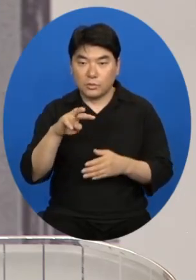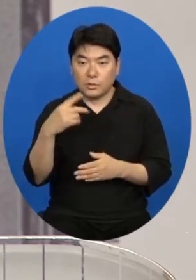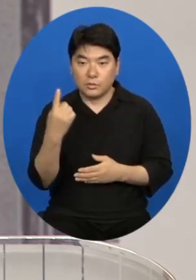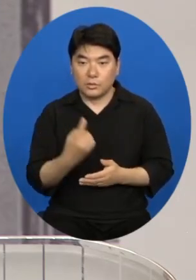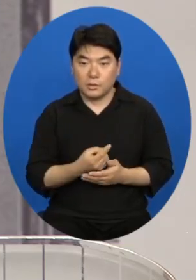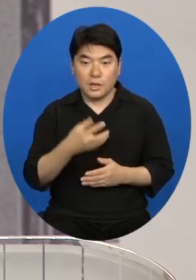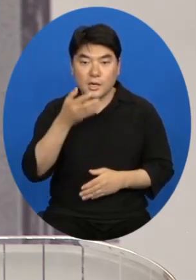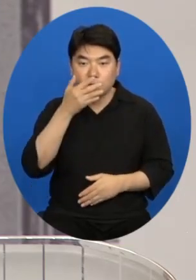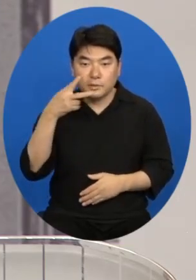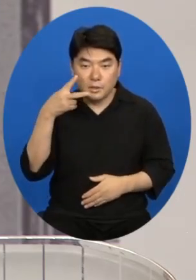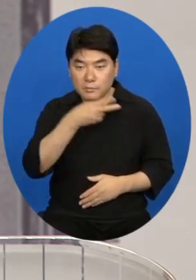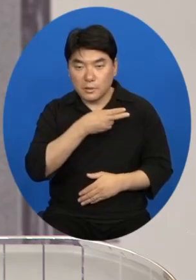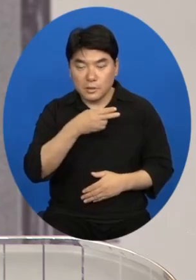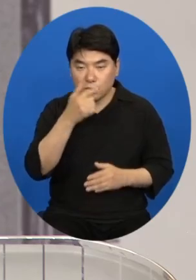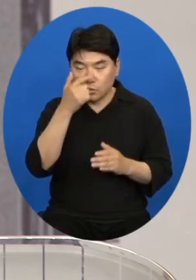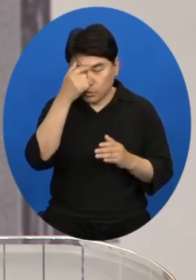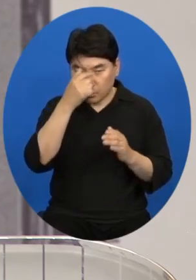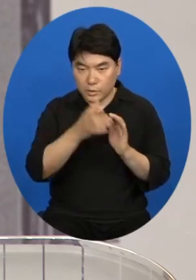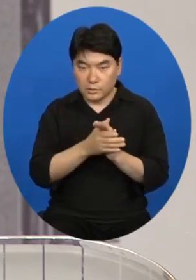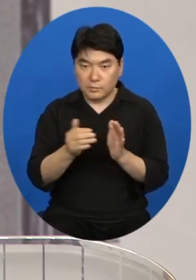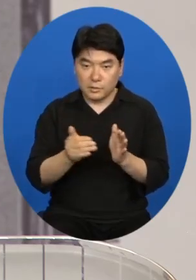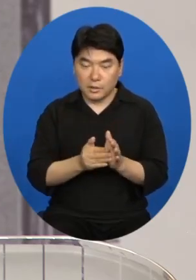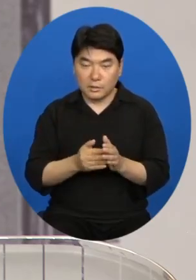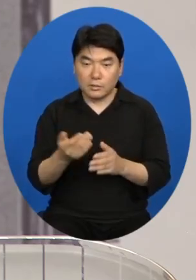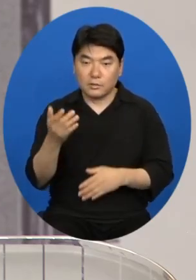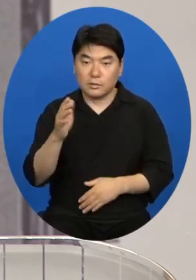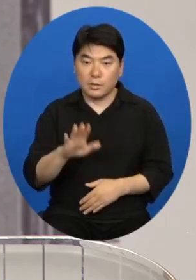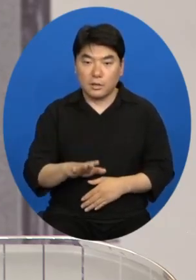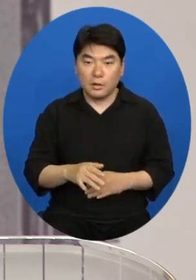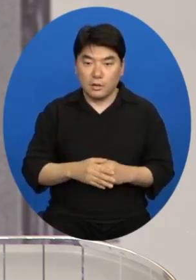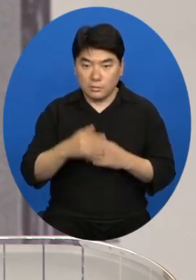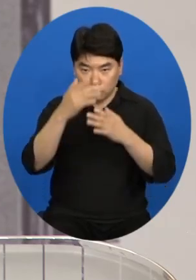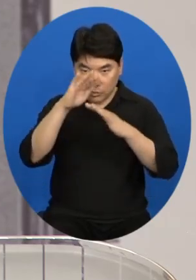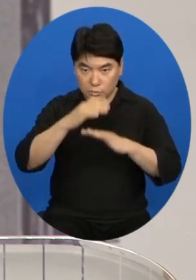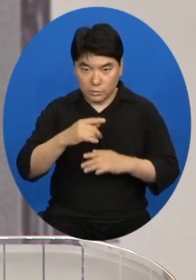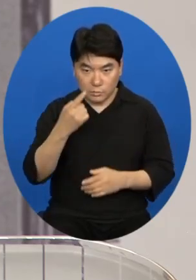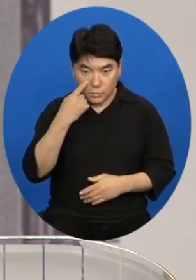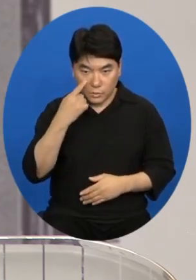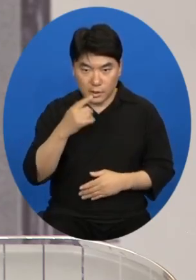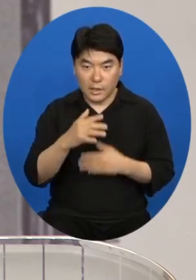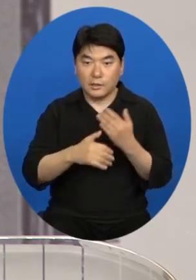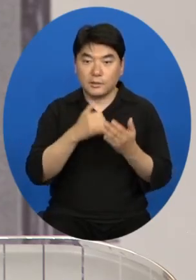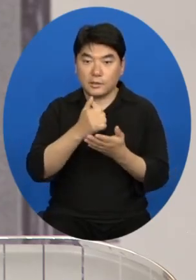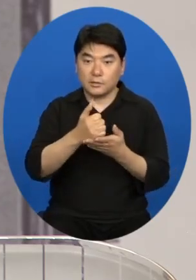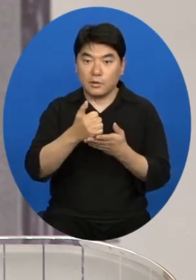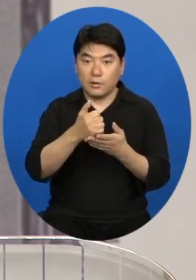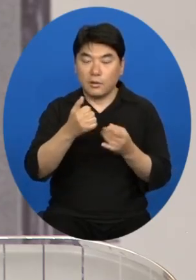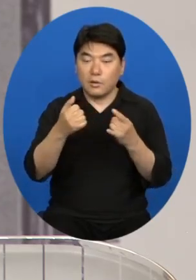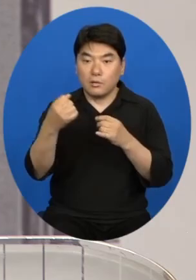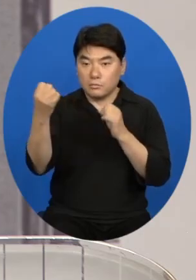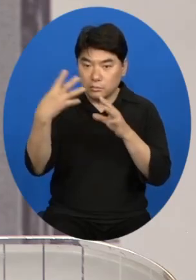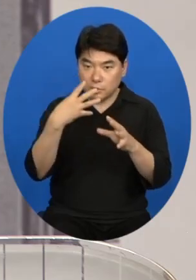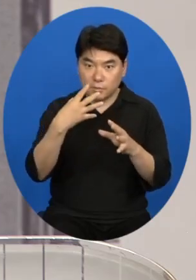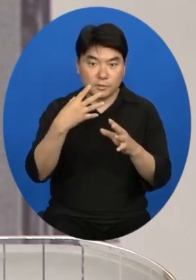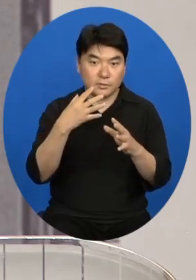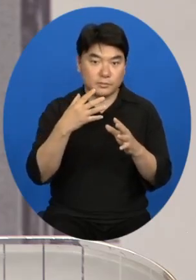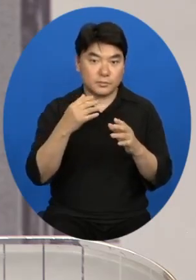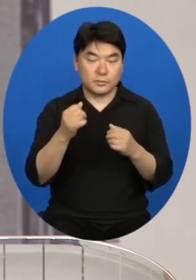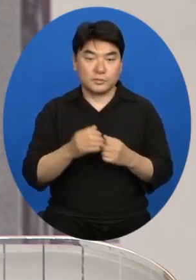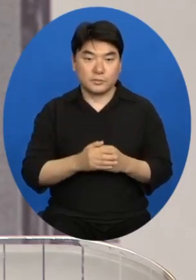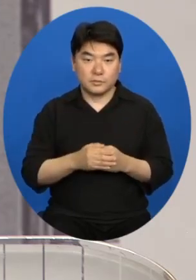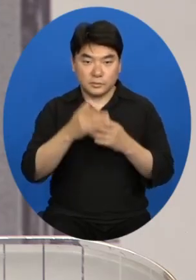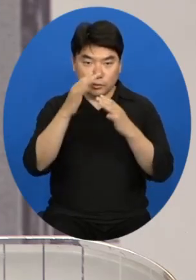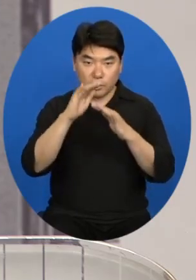금식하며 기도했습니다. 그런데 오늘 본문에 보니까 하나님께서 다니엘의 기도에 응답을 하세요. 물론 기도한 내용에